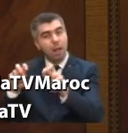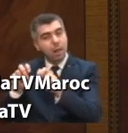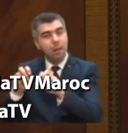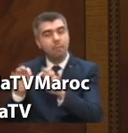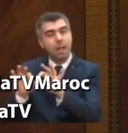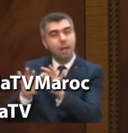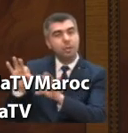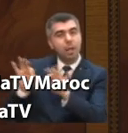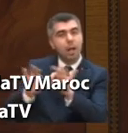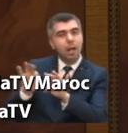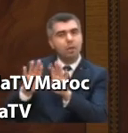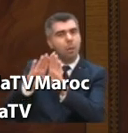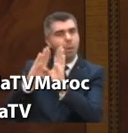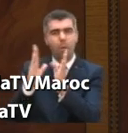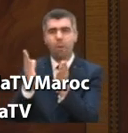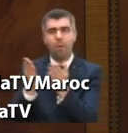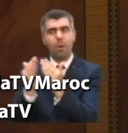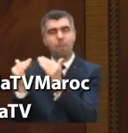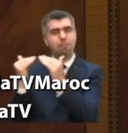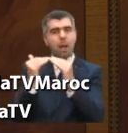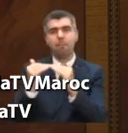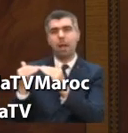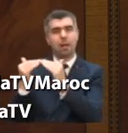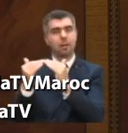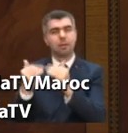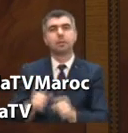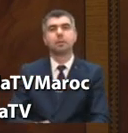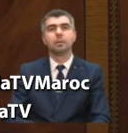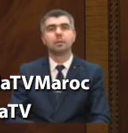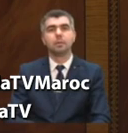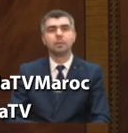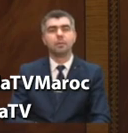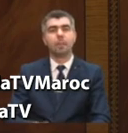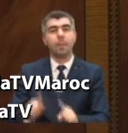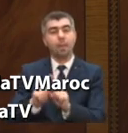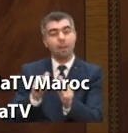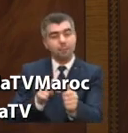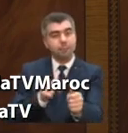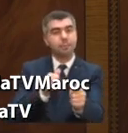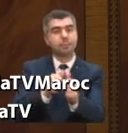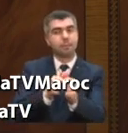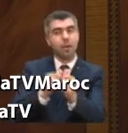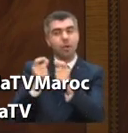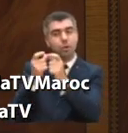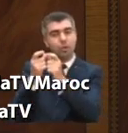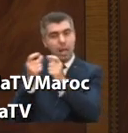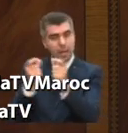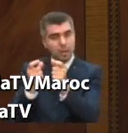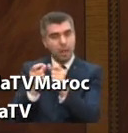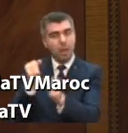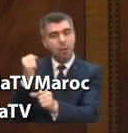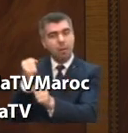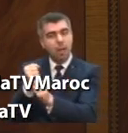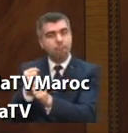وتدابير مهمة لكل الفئات دون غيرها. سيد الوزير، بخصوص مواكبة الأجراء والمقاولات في هذه